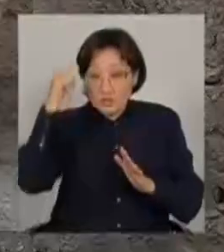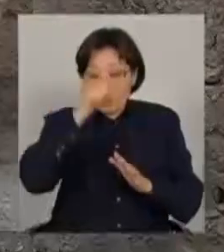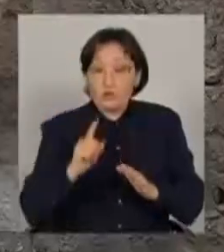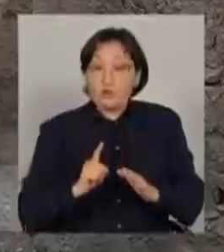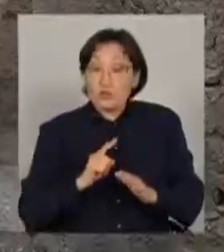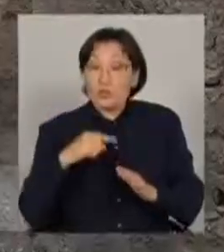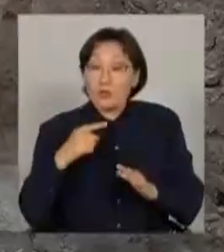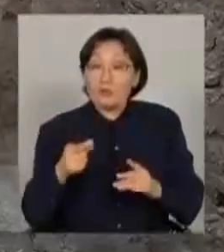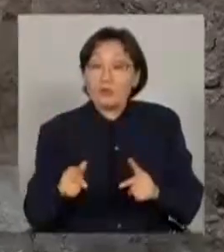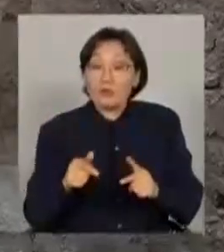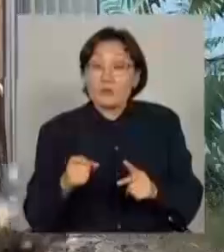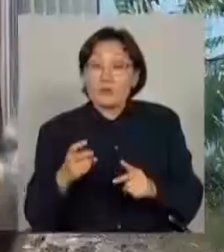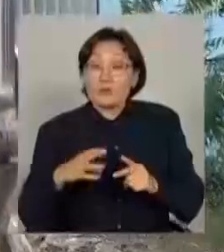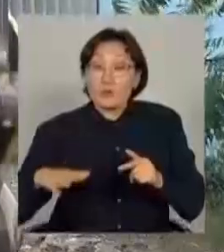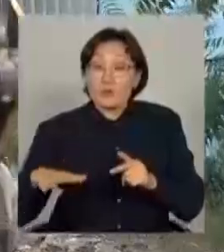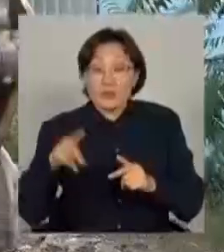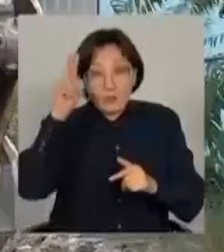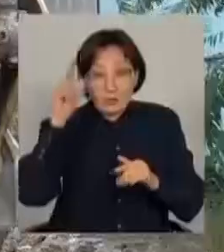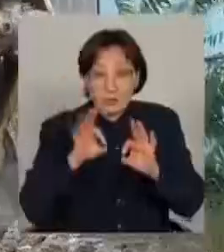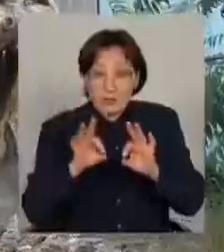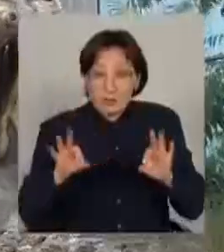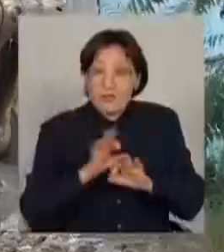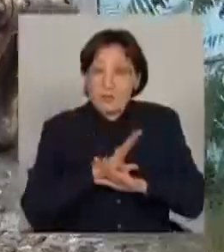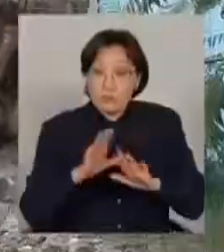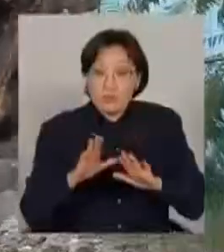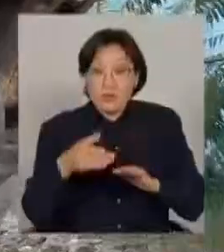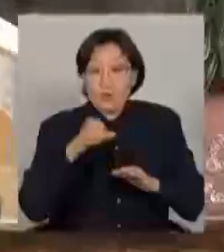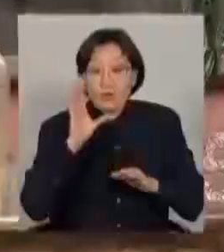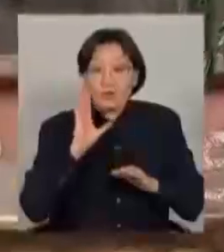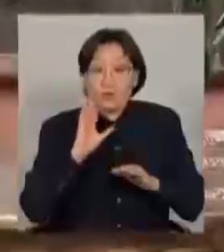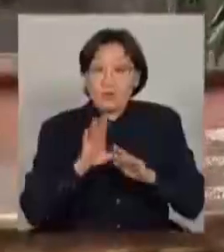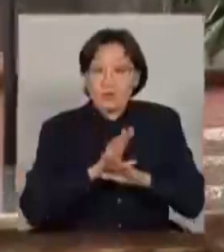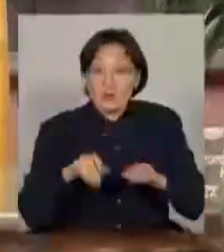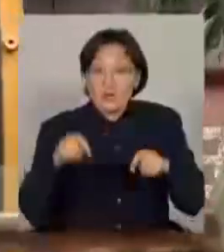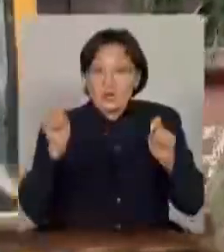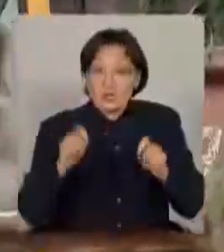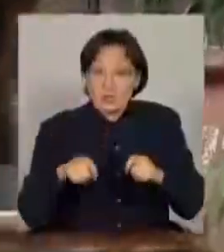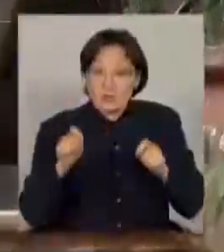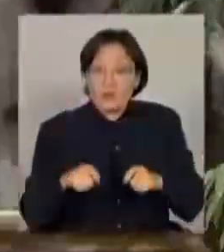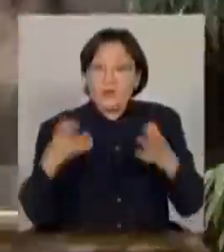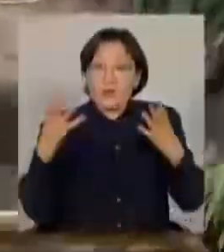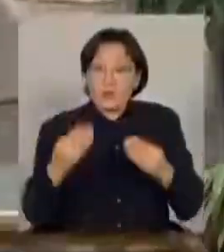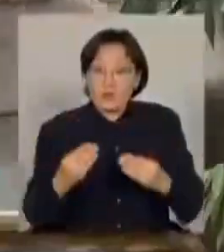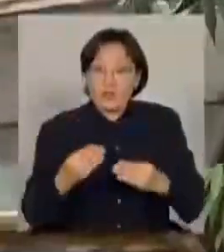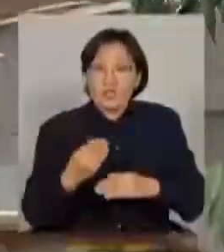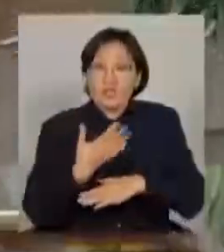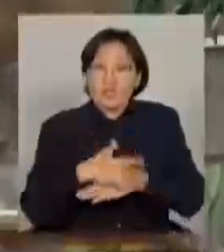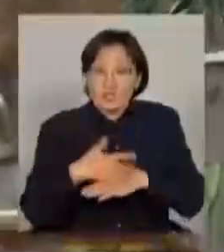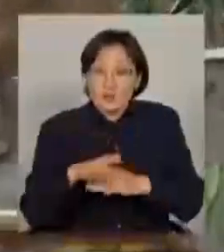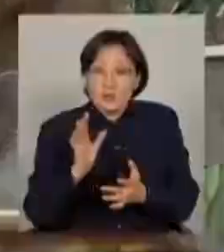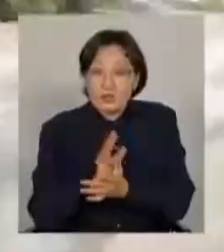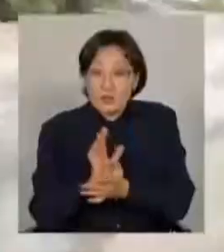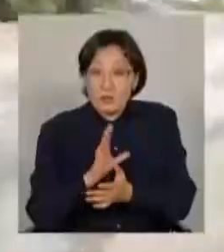айтады. Сөздерінше, мұндағы кейбір аумақта кәр желісі тіптен болмаған. Ауыз судан тарғып, жаңбырда лай батпаққа батып, құрғақта шаңғаға қалып отырдық